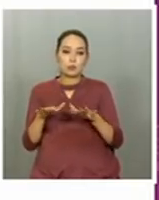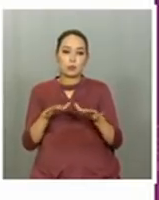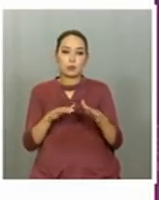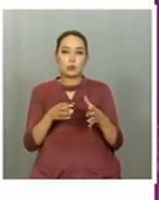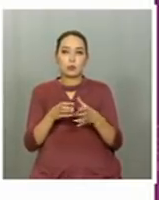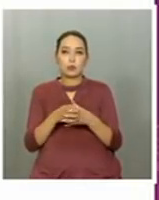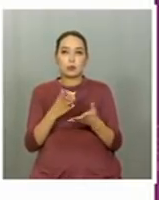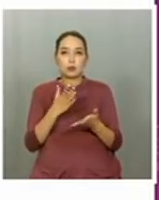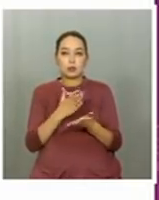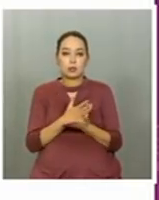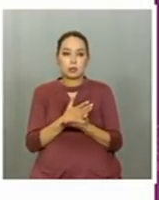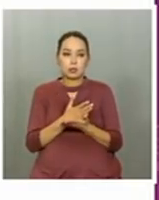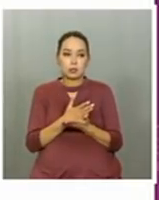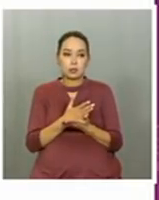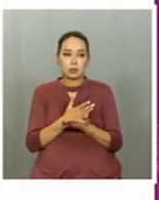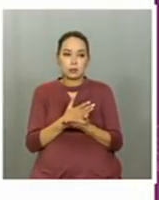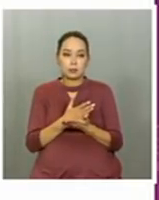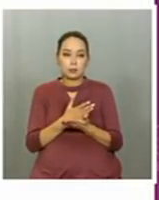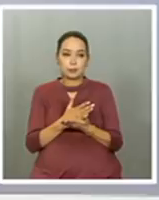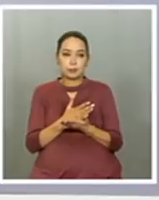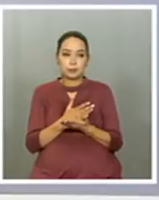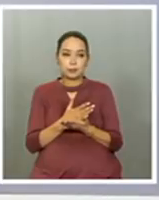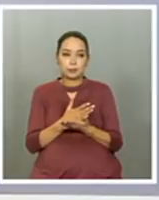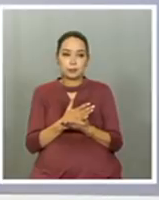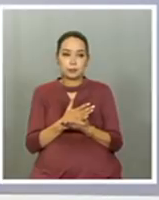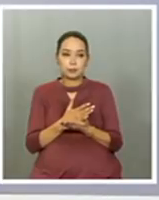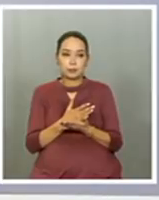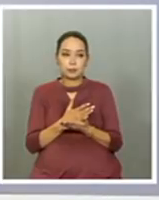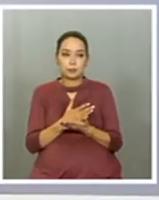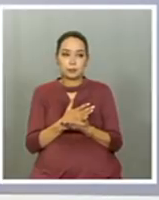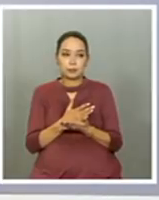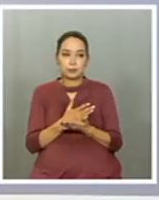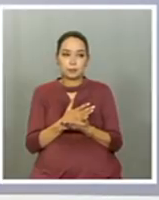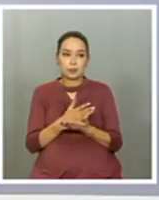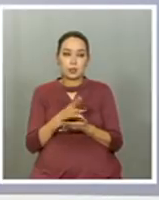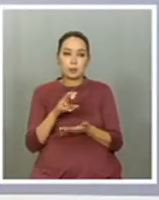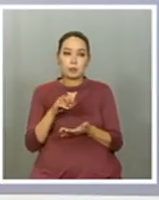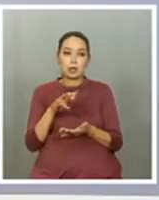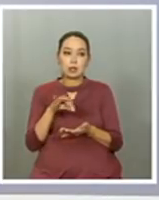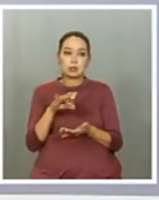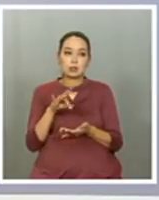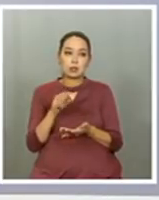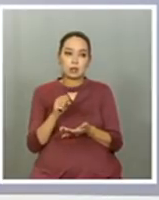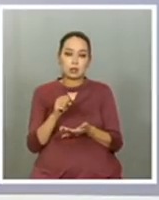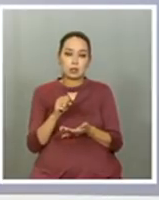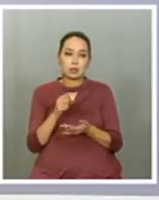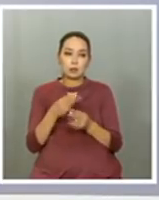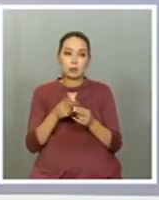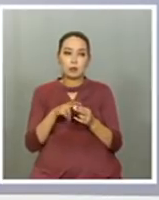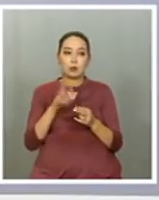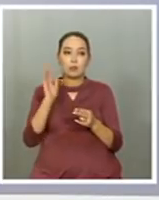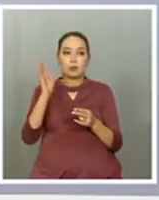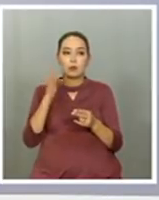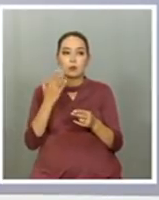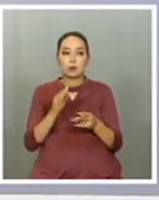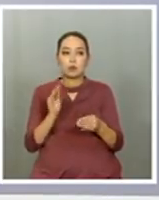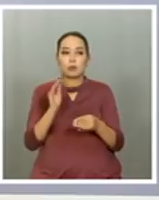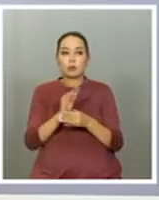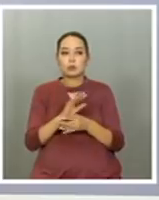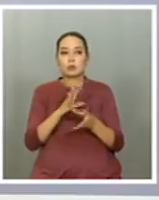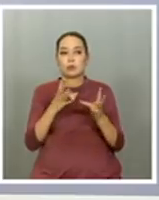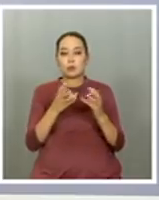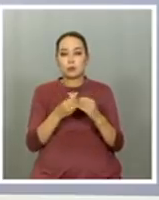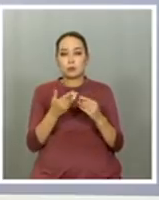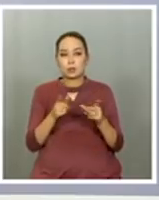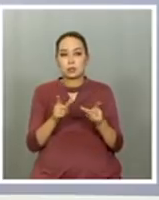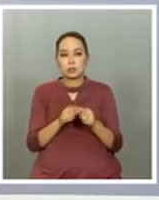экран функционалдық бөлік деп аталады. Палитра. Палитра – болашақ қосымша компоненттерінің жиынтығы.